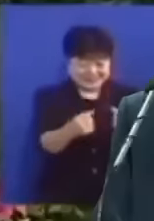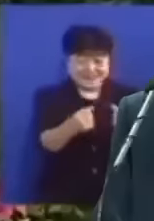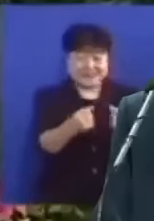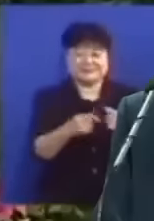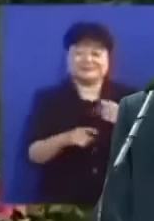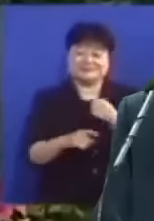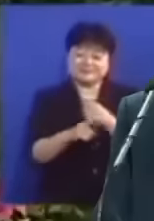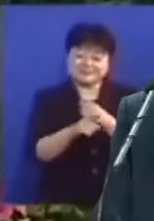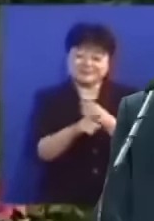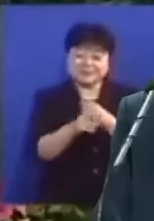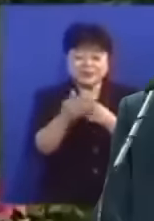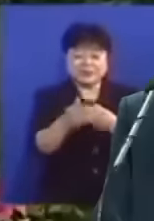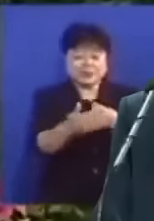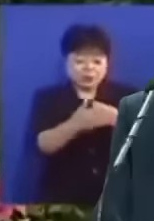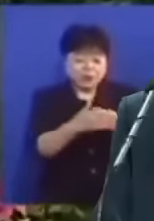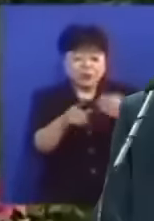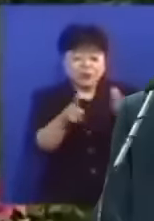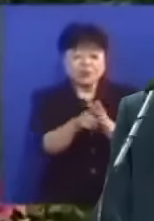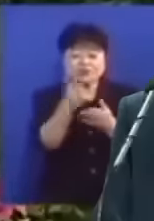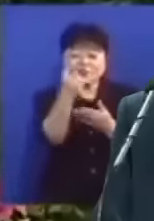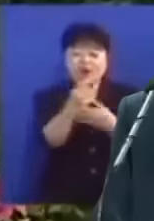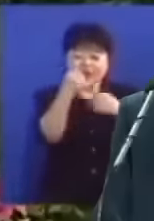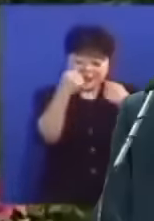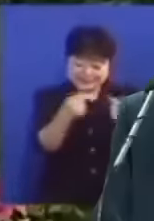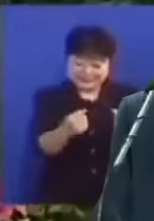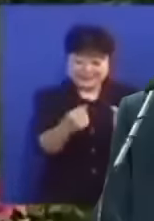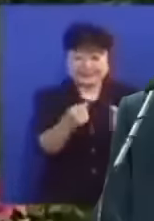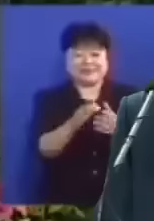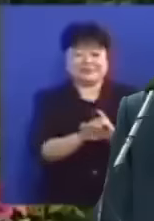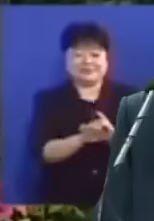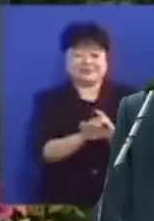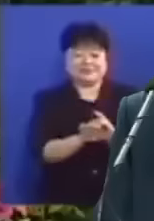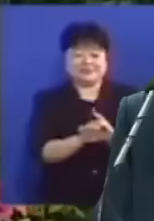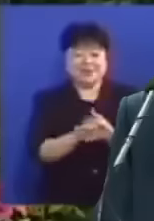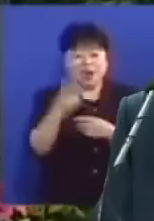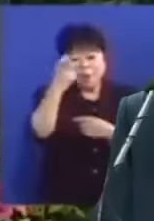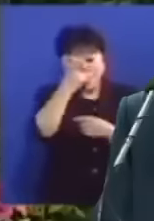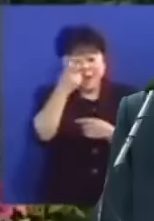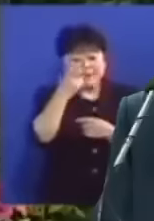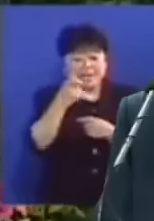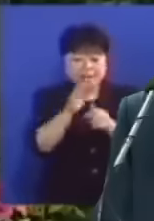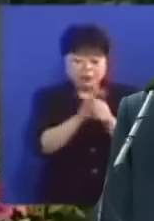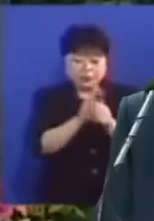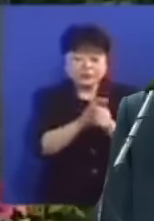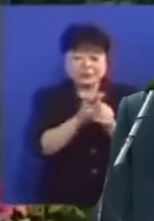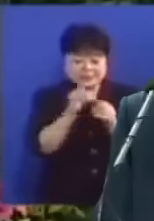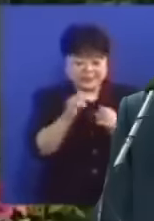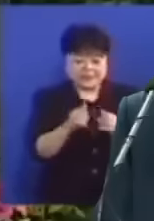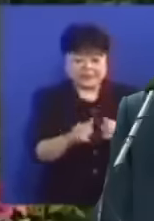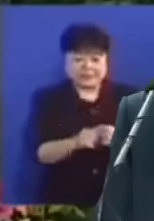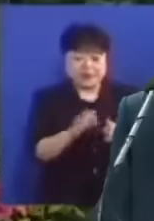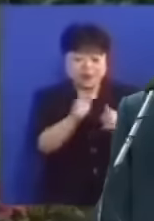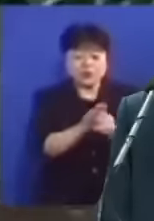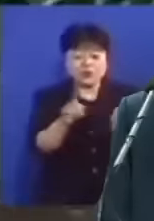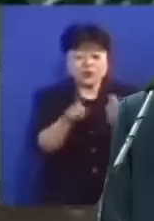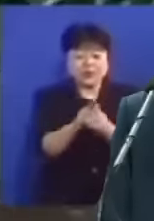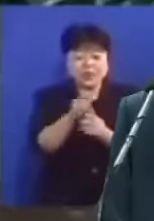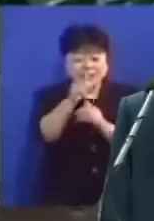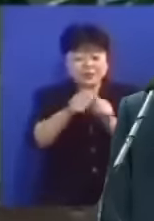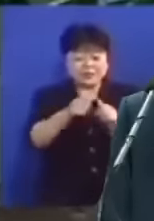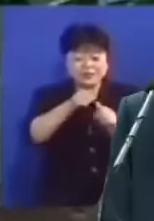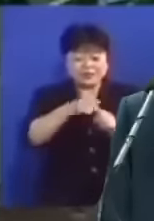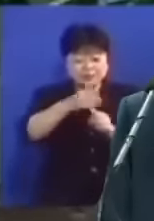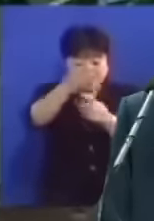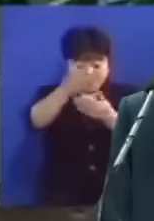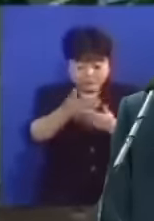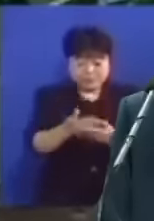왜? 여러분을 돕기 위해서 와 계신 것입니다. 보혜사란 말이 뭐냐? 우리를 돕기 위해서 하나님께로부터 보내심을